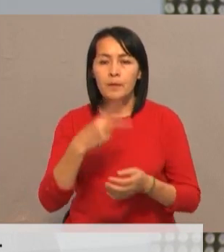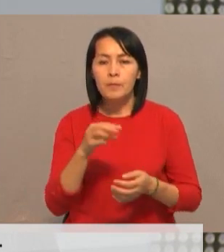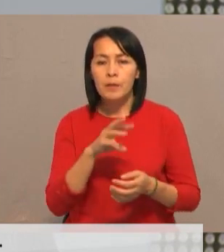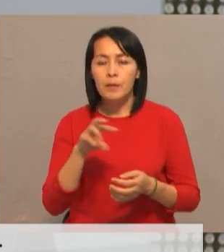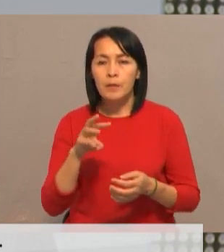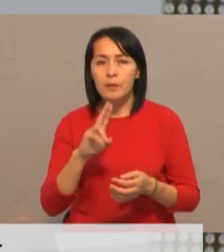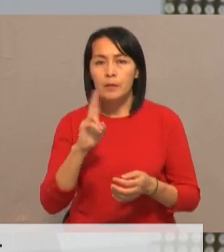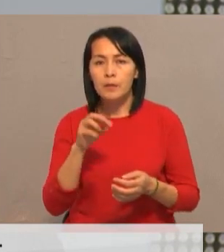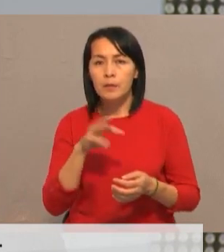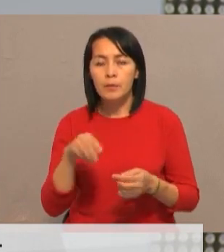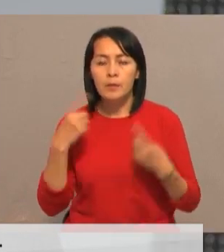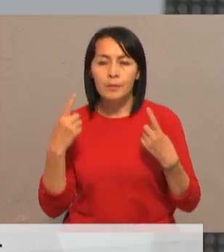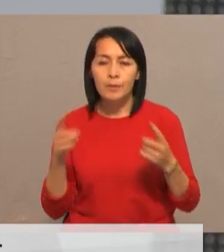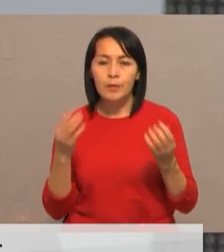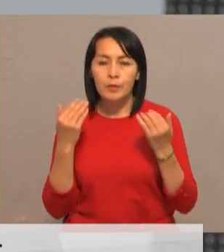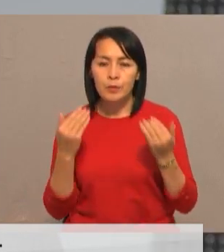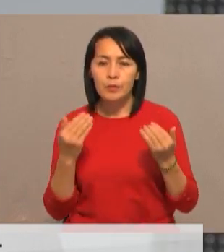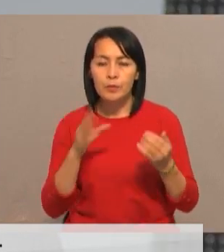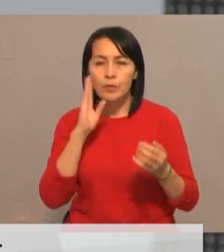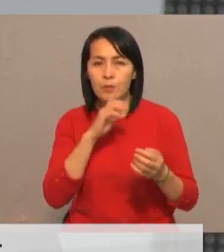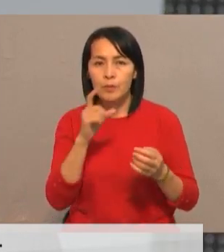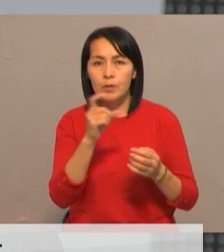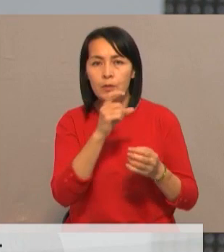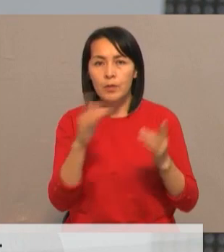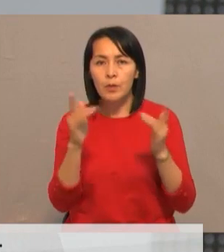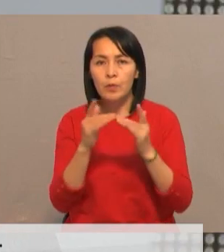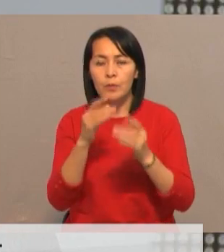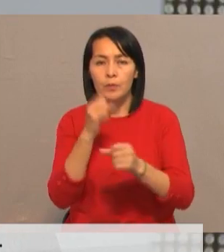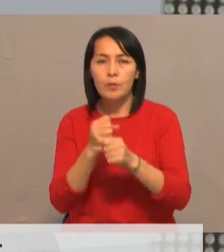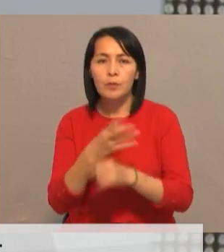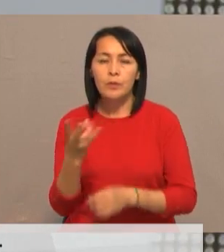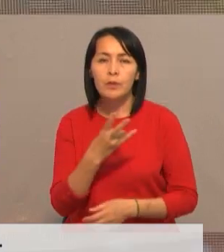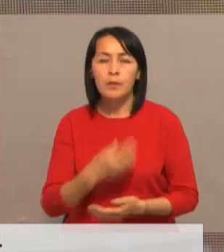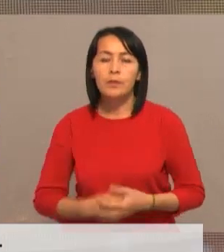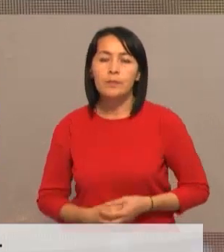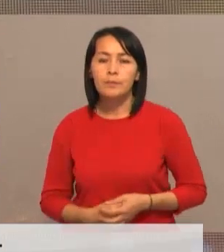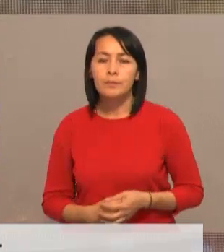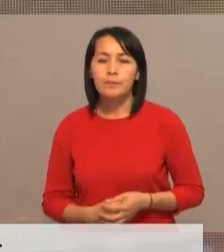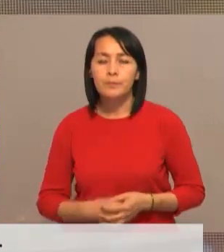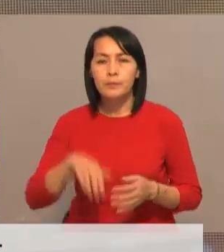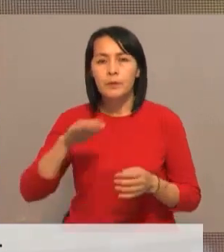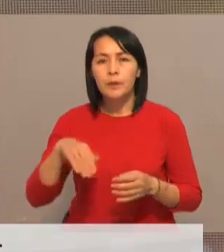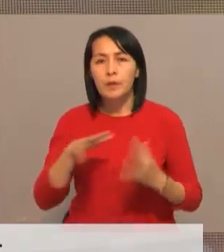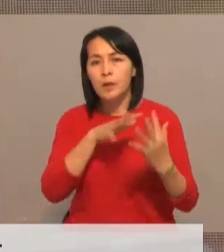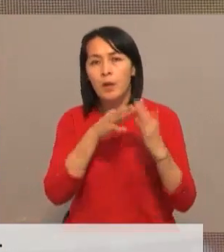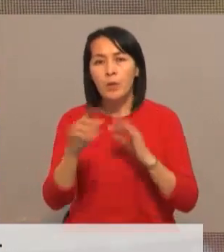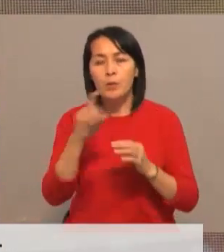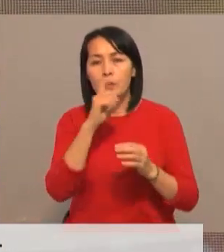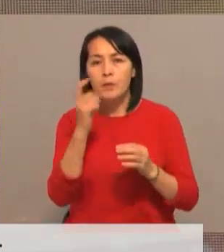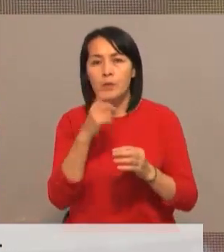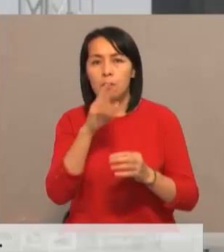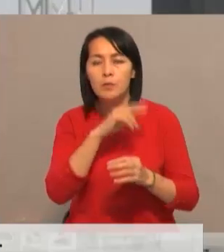километр, бірақ сол Сырдариядан көпір салыну керек. Одан кейін ауыл шаруашылығы